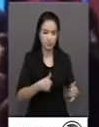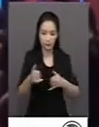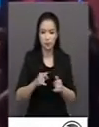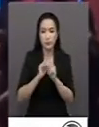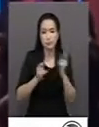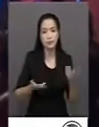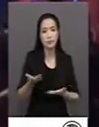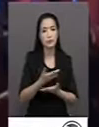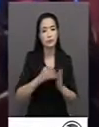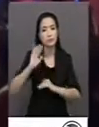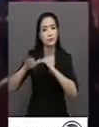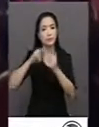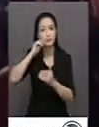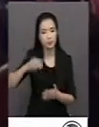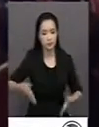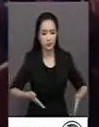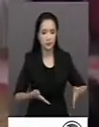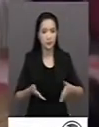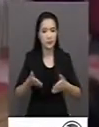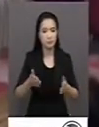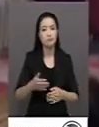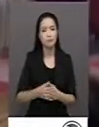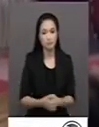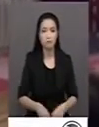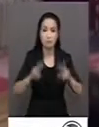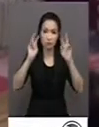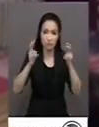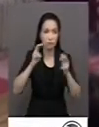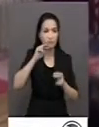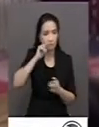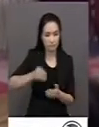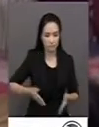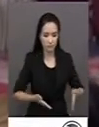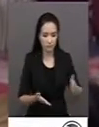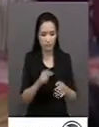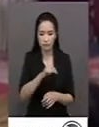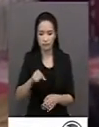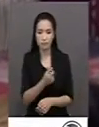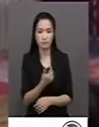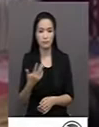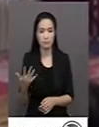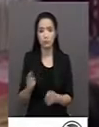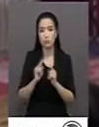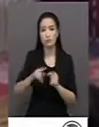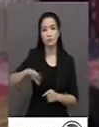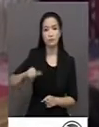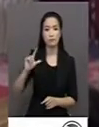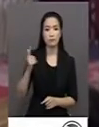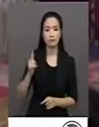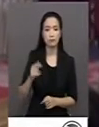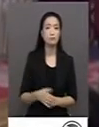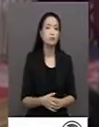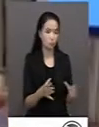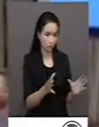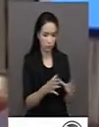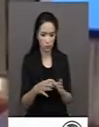งยืนหัวข้อคือชักแม่น้ำทั้ง5คุยที่ Impact เมืองทองธานีโดยแต่ละกลุ่มก็สะท้อนถึงแน